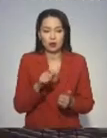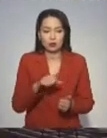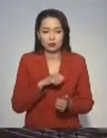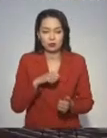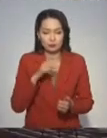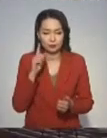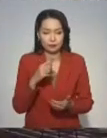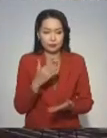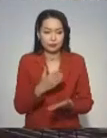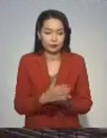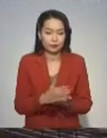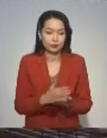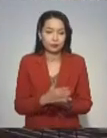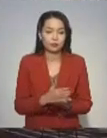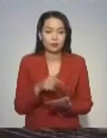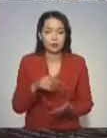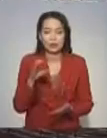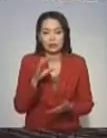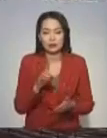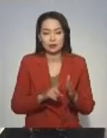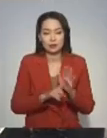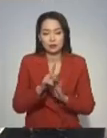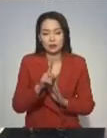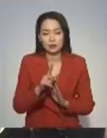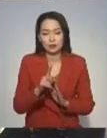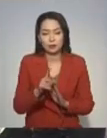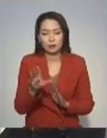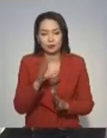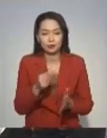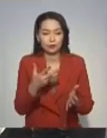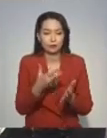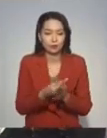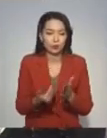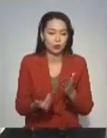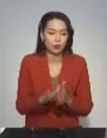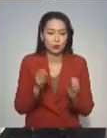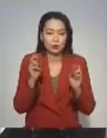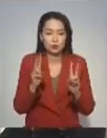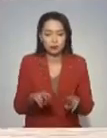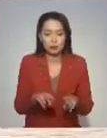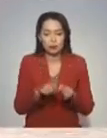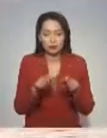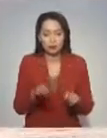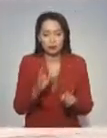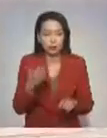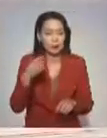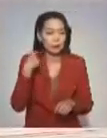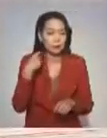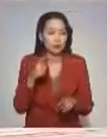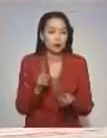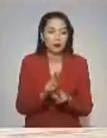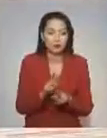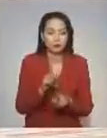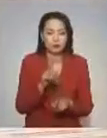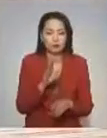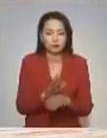жауапкершілігі. Сонымен қатар былтыр 42-ден бастап мәміз жарналарын төлеудің жаңа тетігі іске қосылды. Бұл да президент сынынан кейін